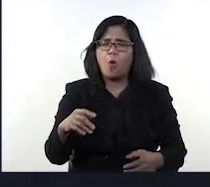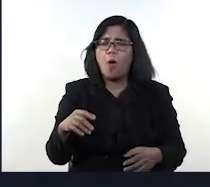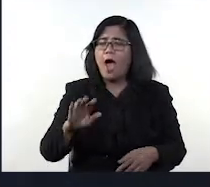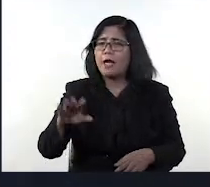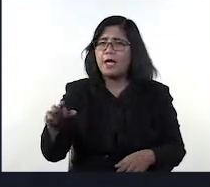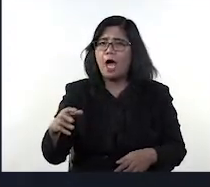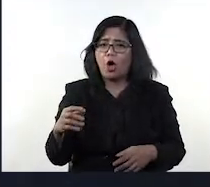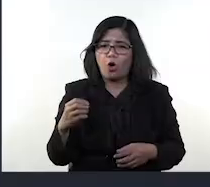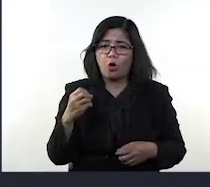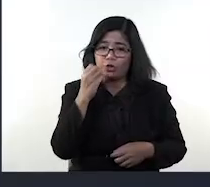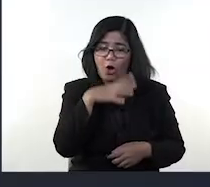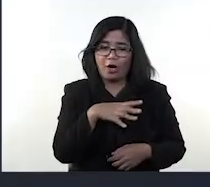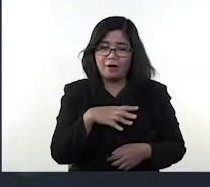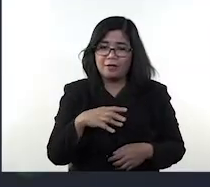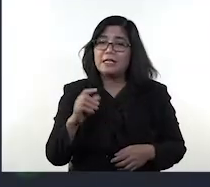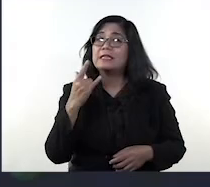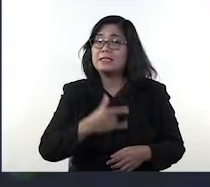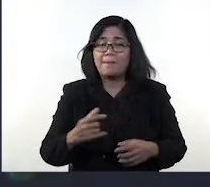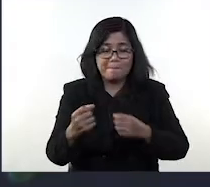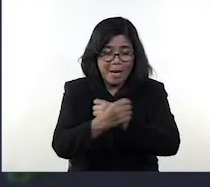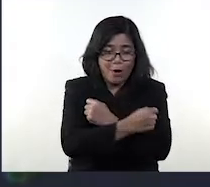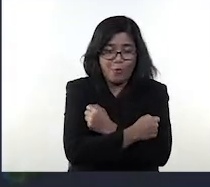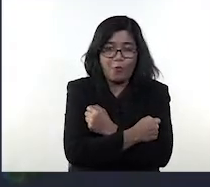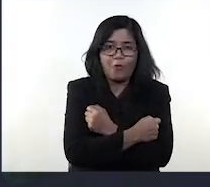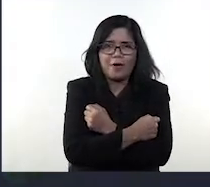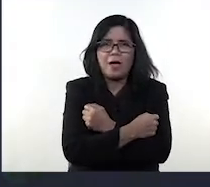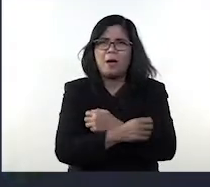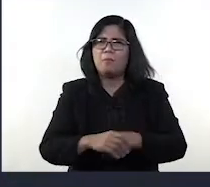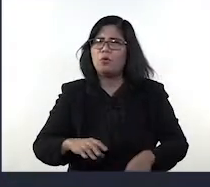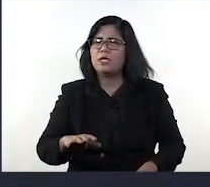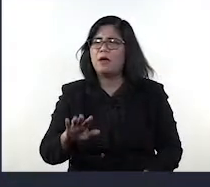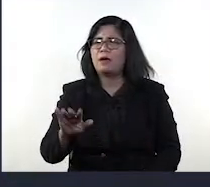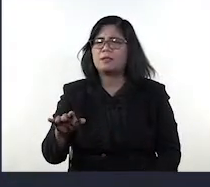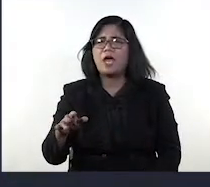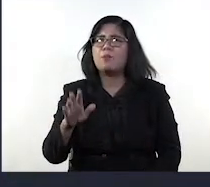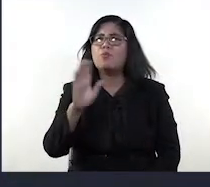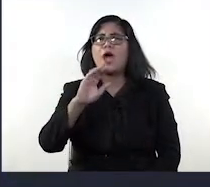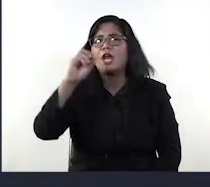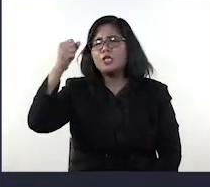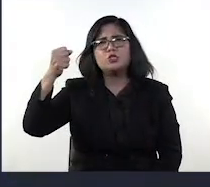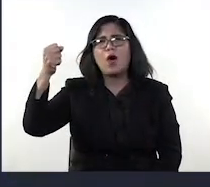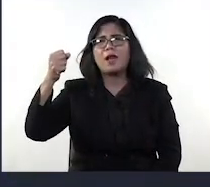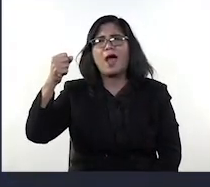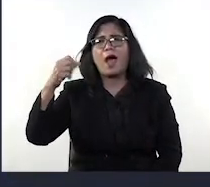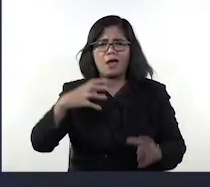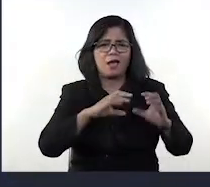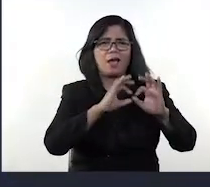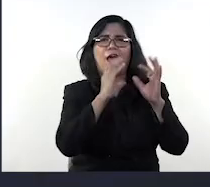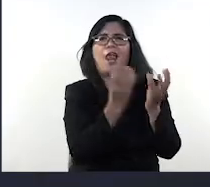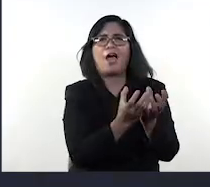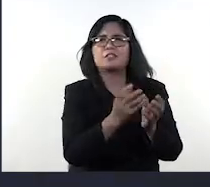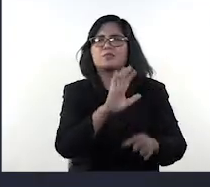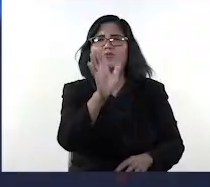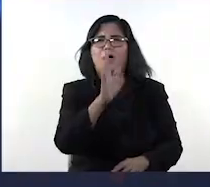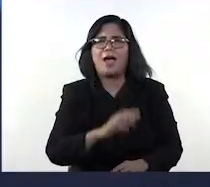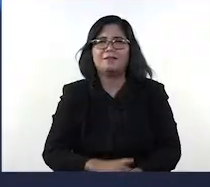gantian saya bukan juara kelasnya tapi saya nggak mau bawa juara kelas Yahudi lebih pintar